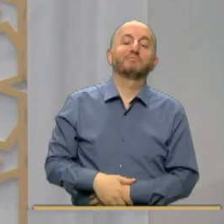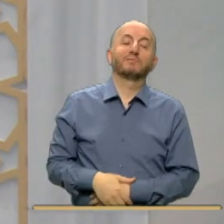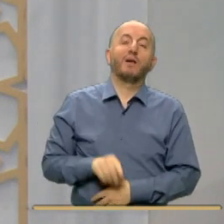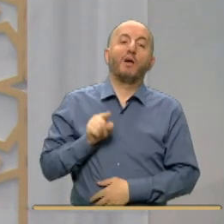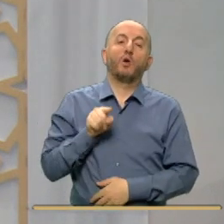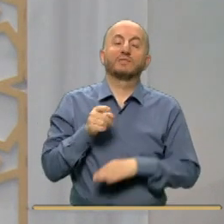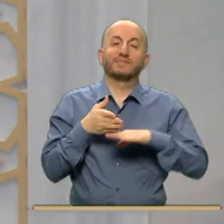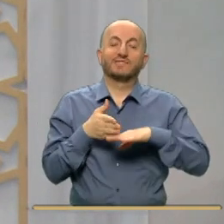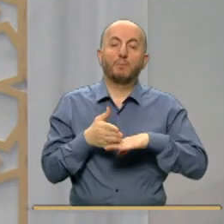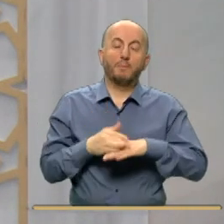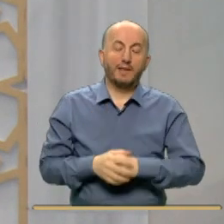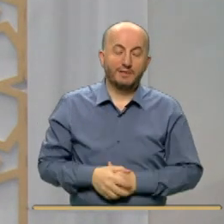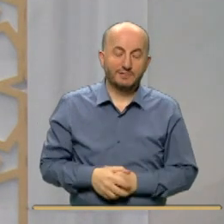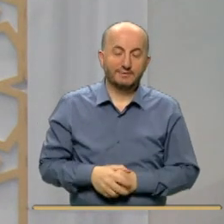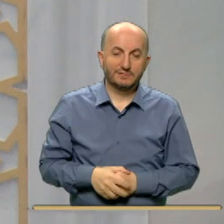Onun için değerli kardeşlerim,